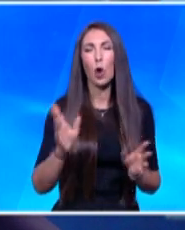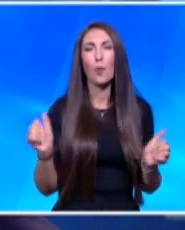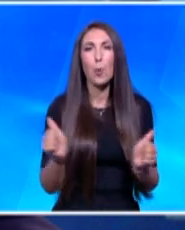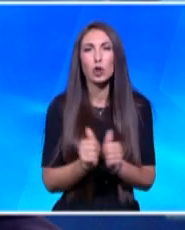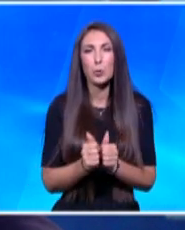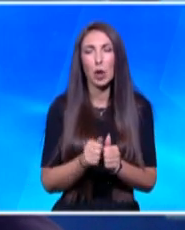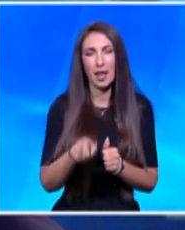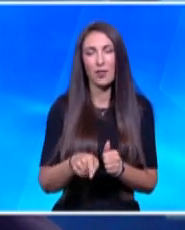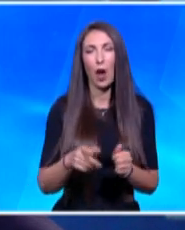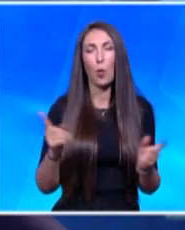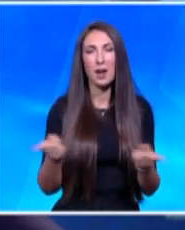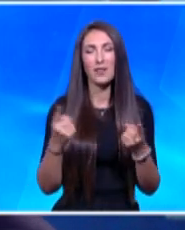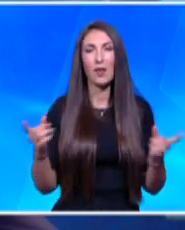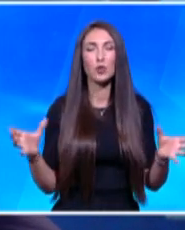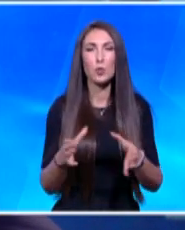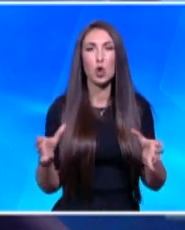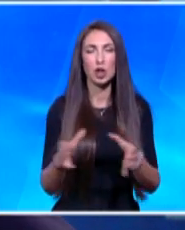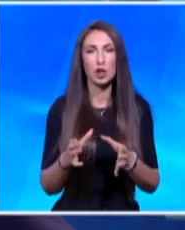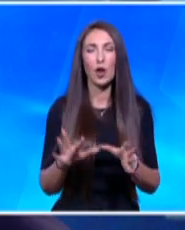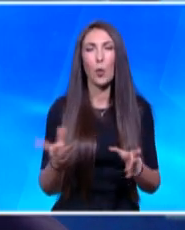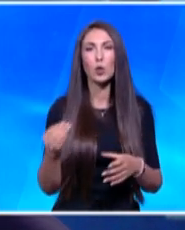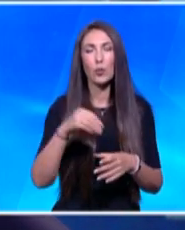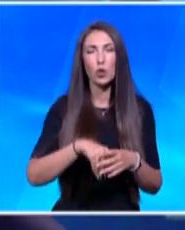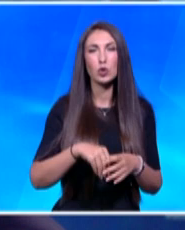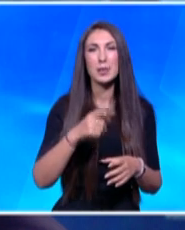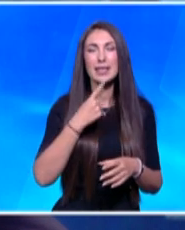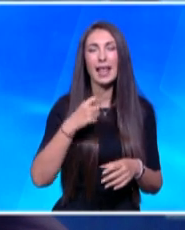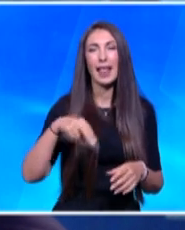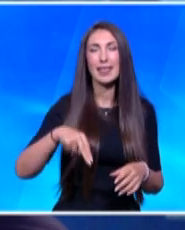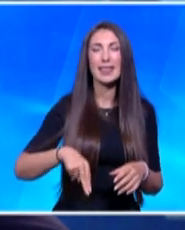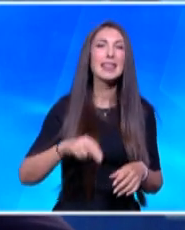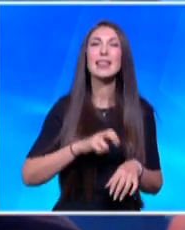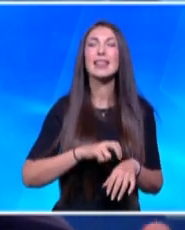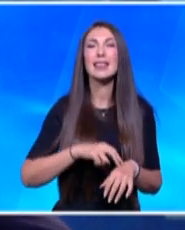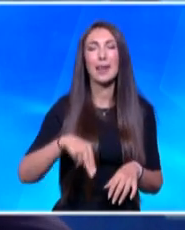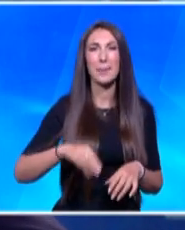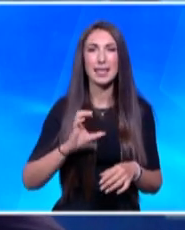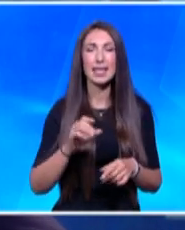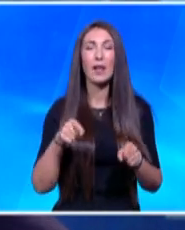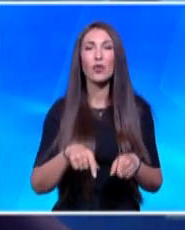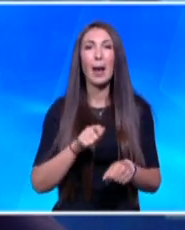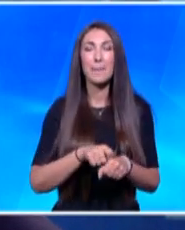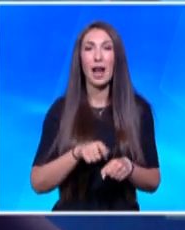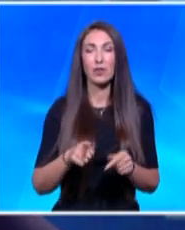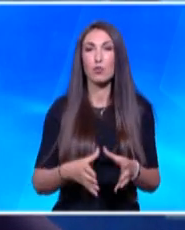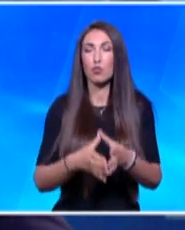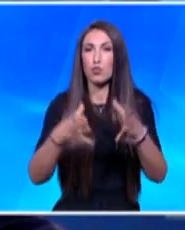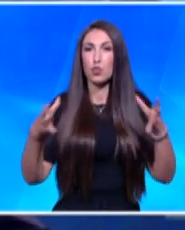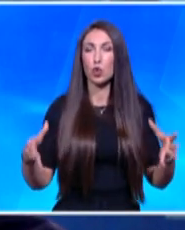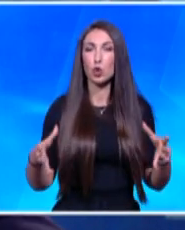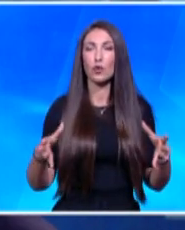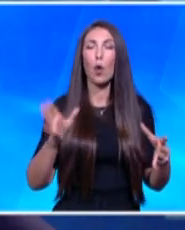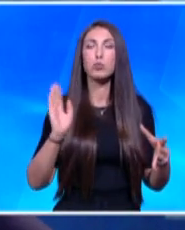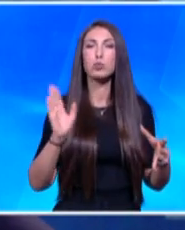ще бъде това управляващо мнозинство, в което включвам и Движението за права и свободи. Това всъщност прави това мнозинство доста